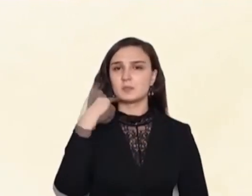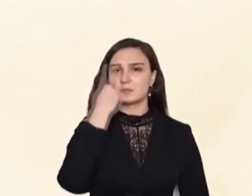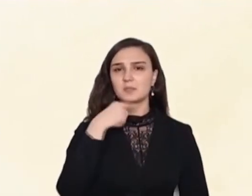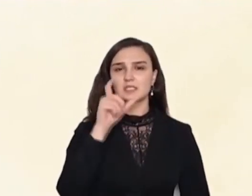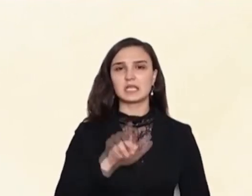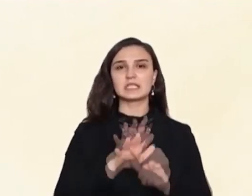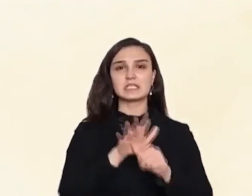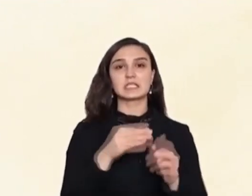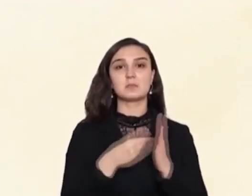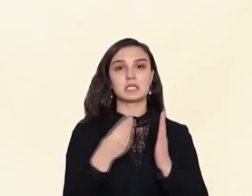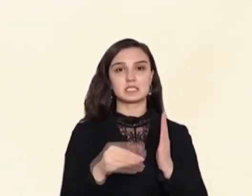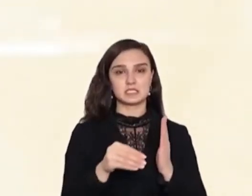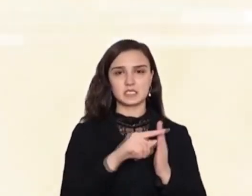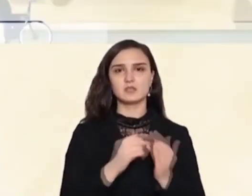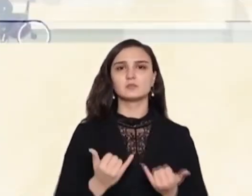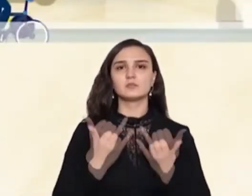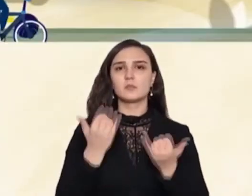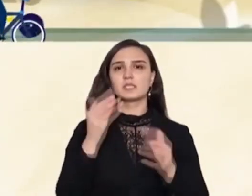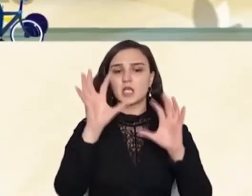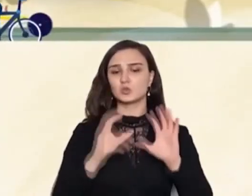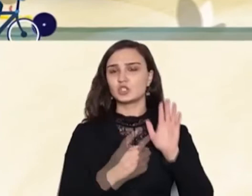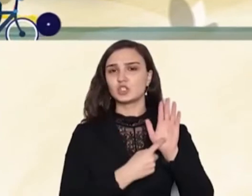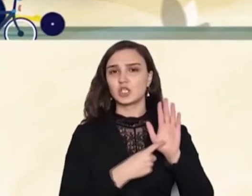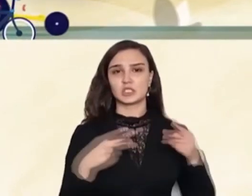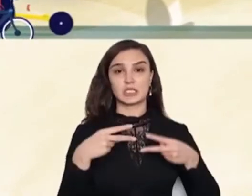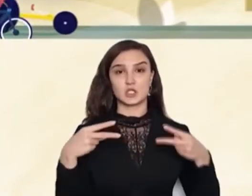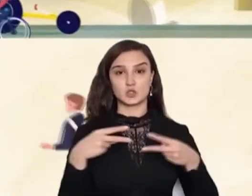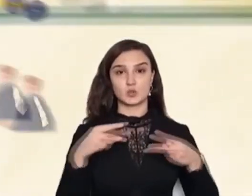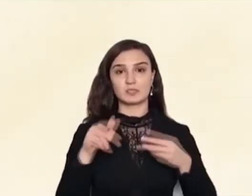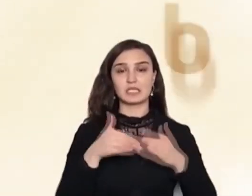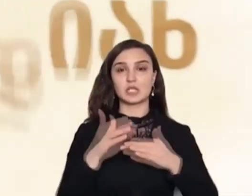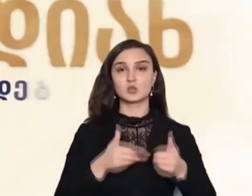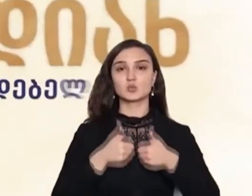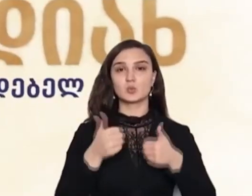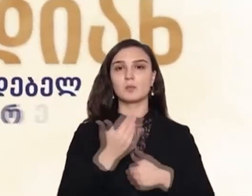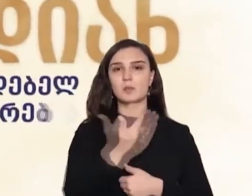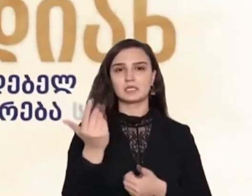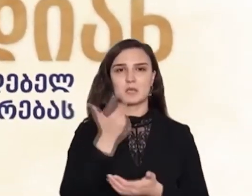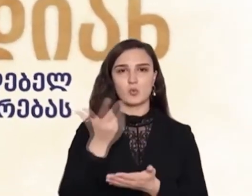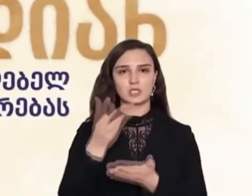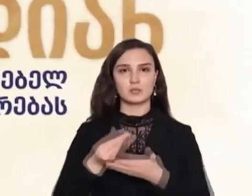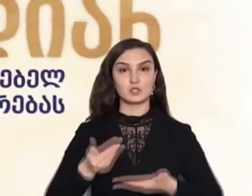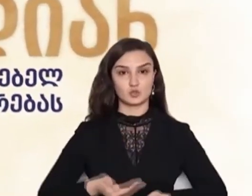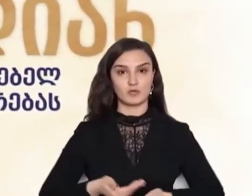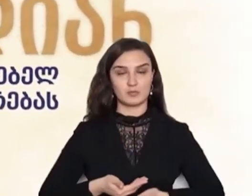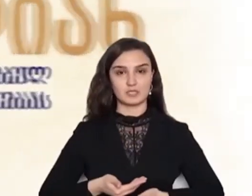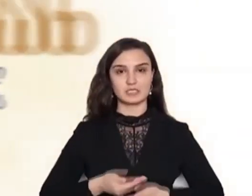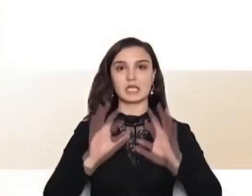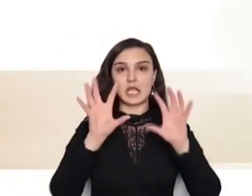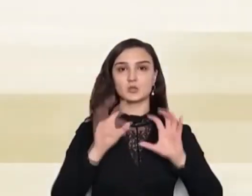დღეს შეზღუდული შესაძლებლობების მქონე პირები ქვეყანაში არაერთი გამოწვევის წინაშე დგებიან. სივრცითი